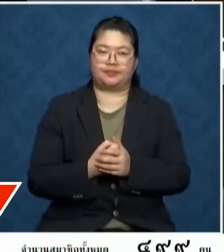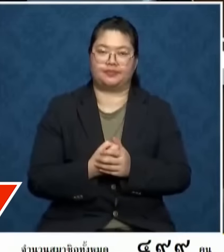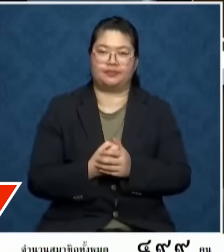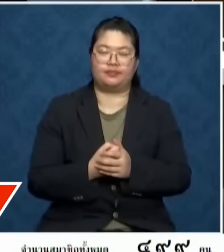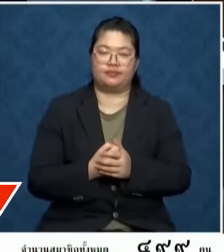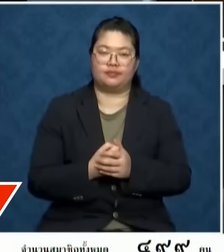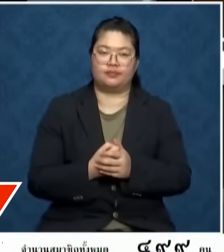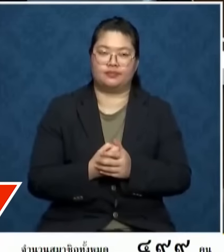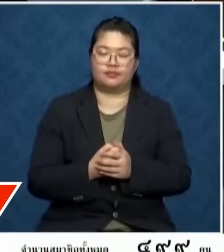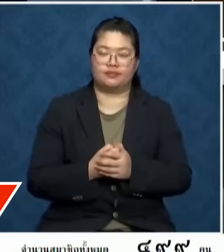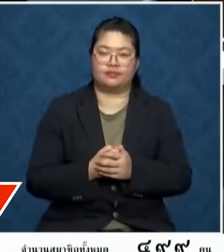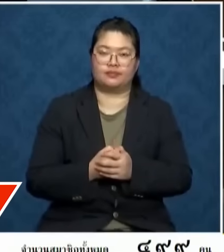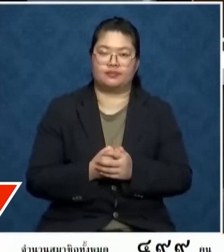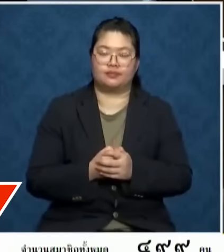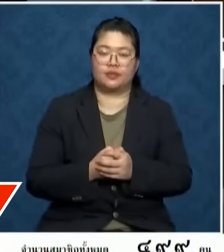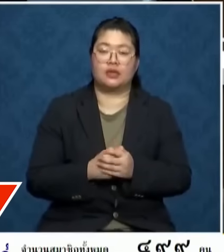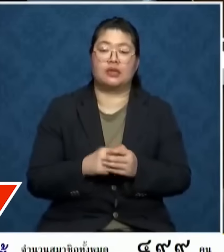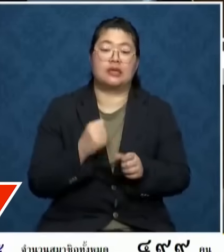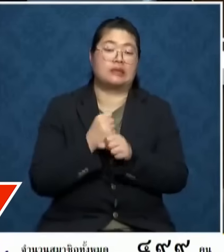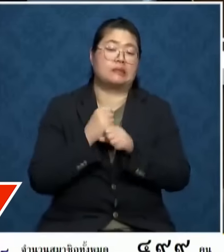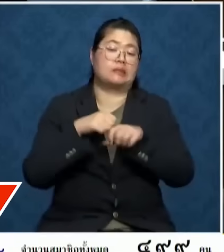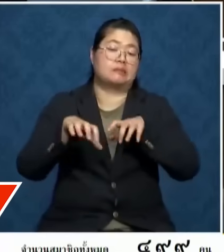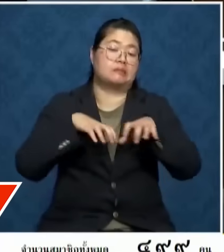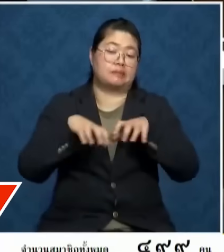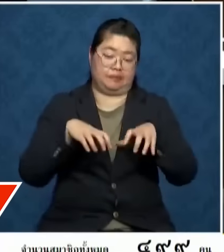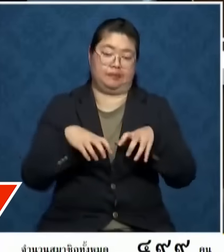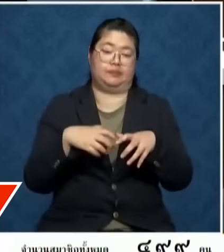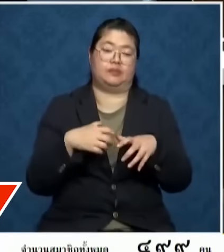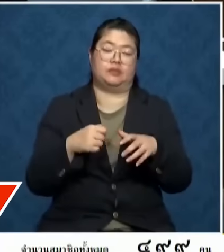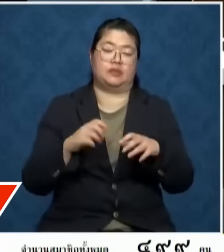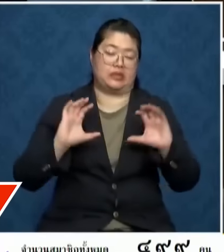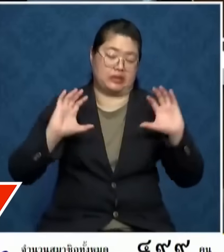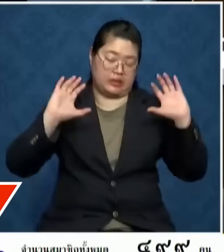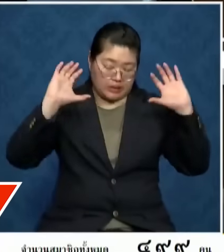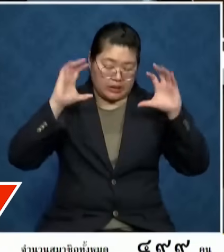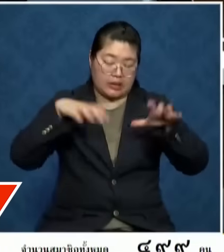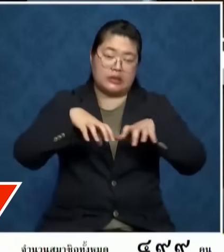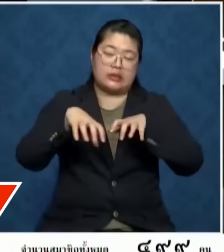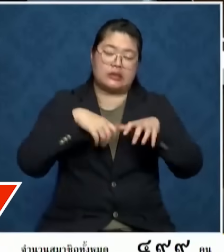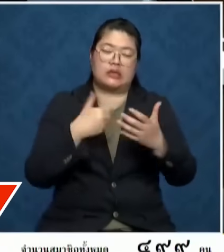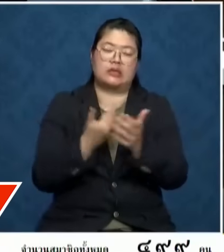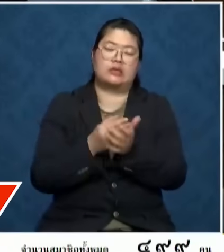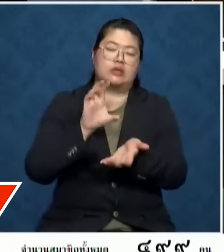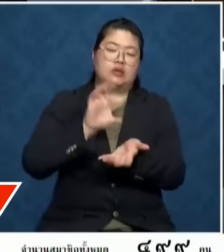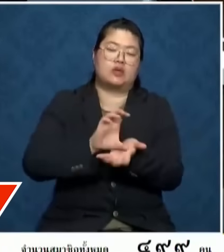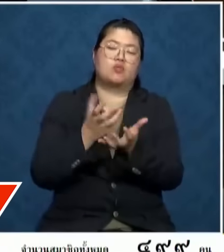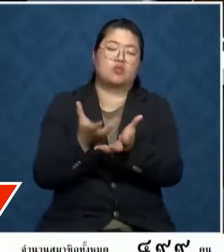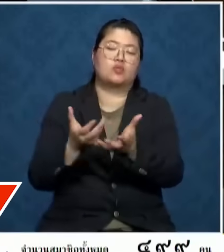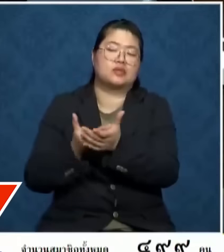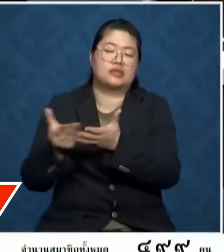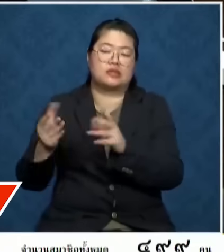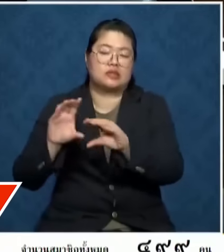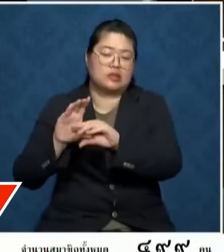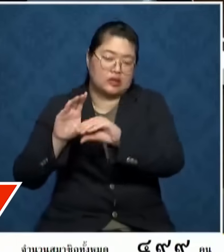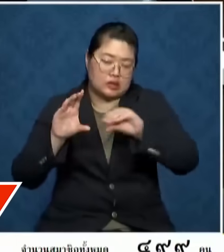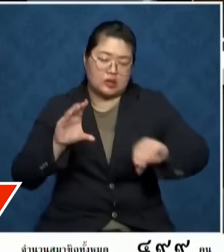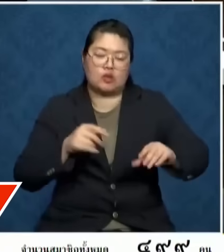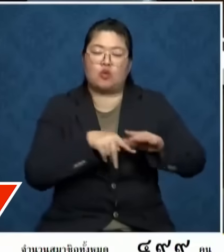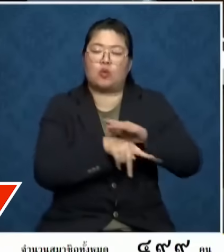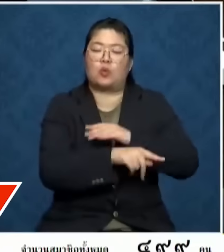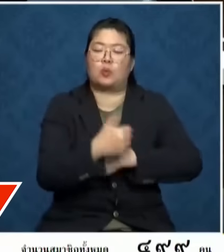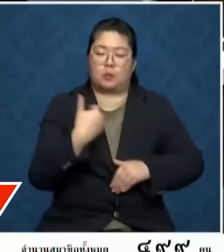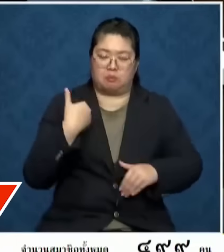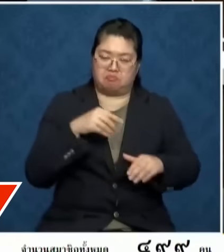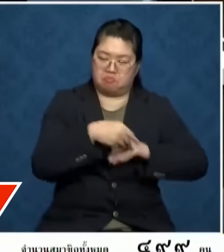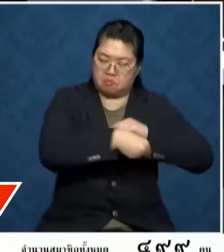การทุจริตนะครับในการบริหารราชการแผ่นดินการิหารงบประมาณของแผ่นดินนะครับเช่นเรื่องของการจัดซื้อจัดจ้าง